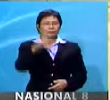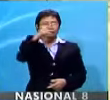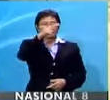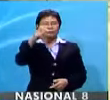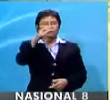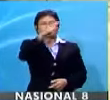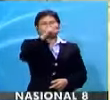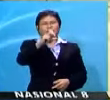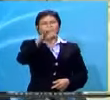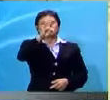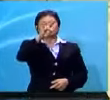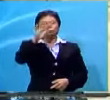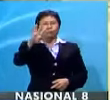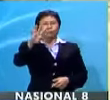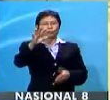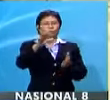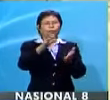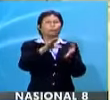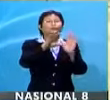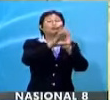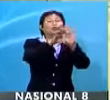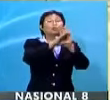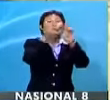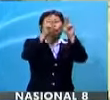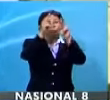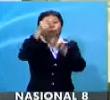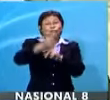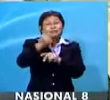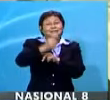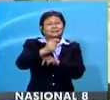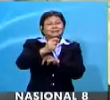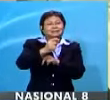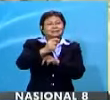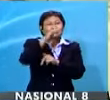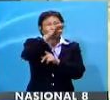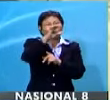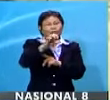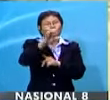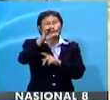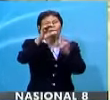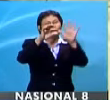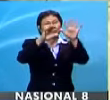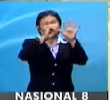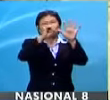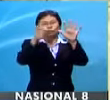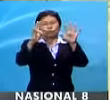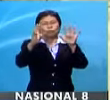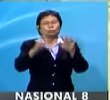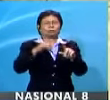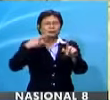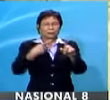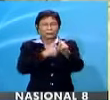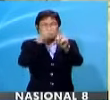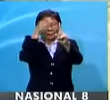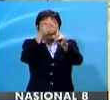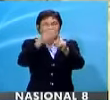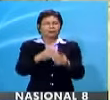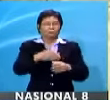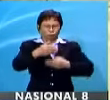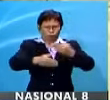pyalahunaahanang74 samp daripada 507 yang kita punya target